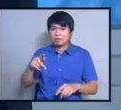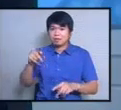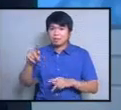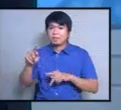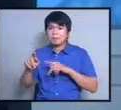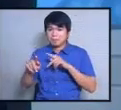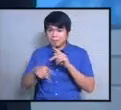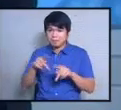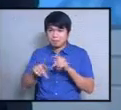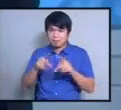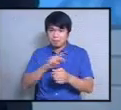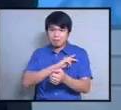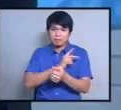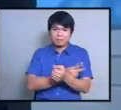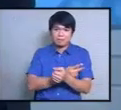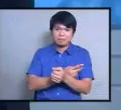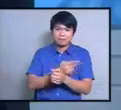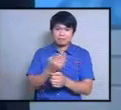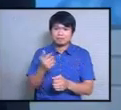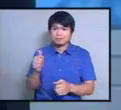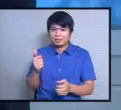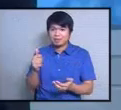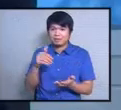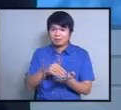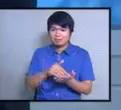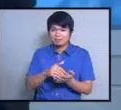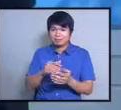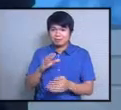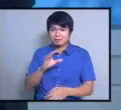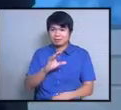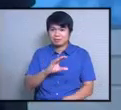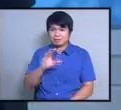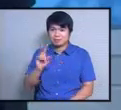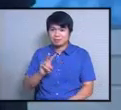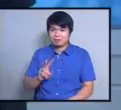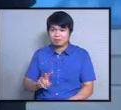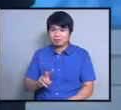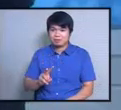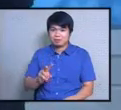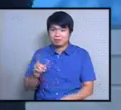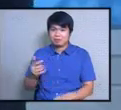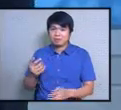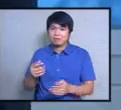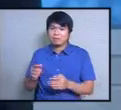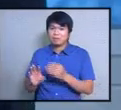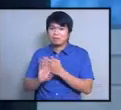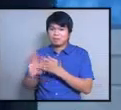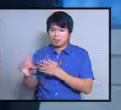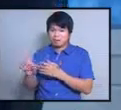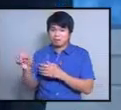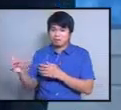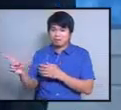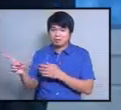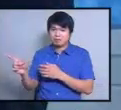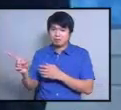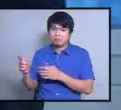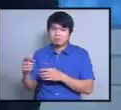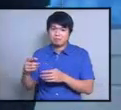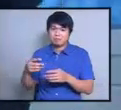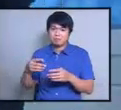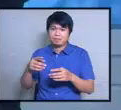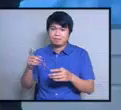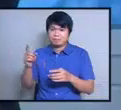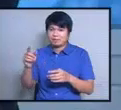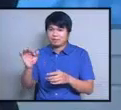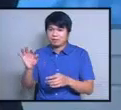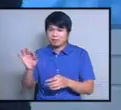power. 10,000 taga Cagayan ang nagprotesta hanggang mapilitan si Marcos na ibalik si Pimentel sa pwesto. Ngayon po, taong